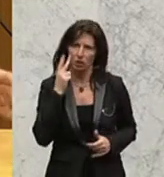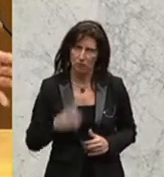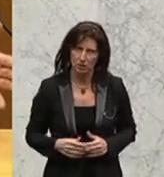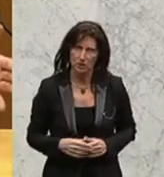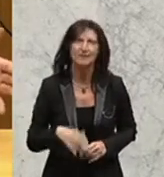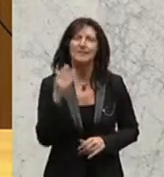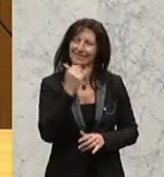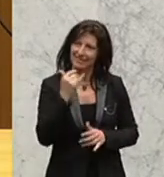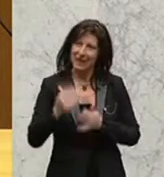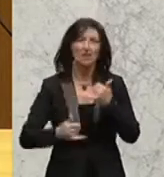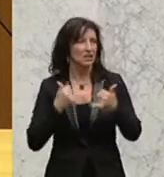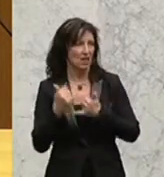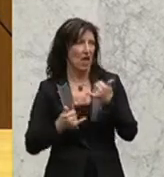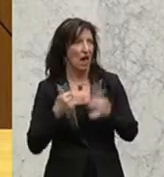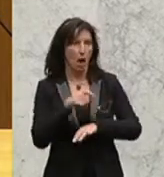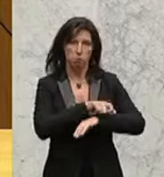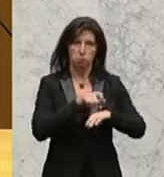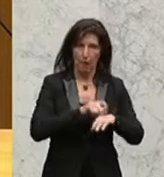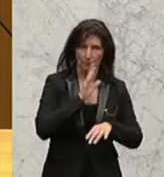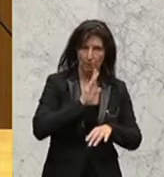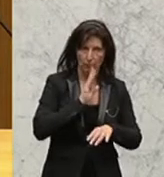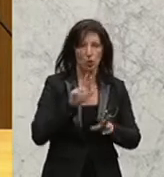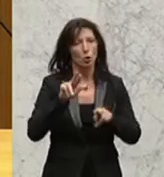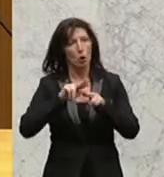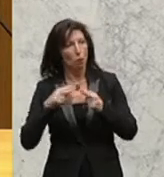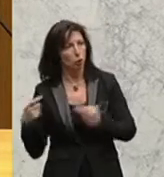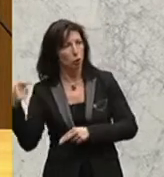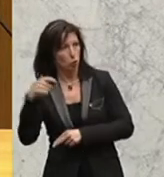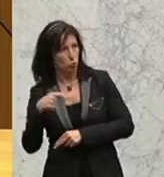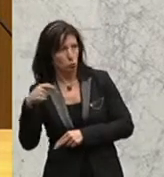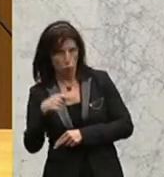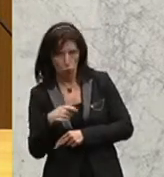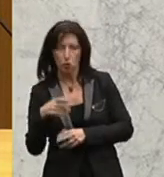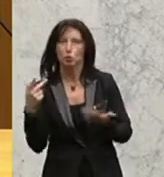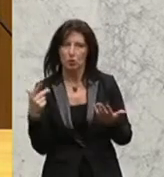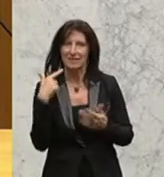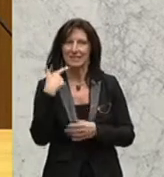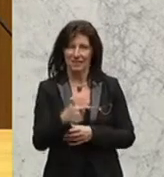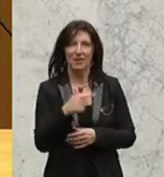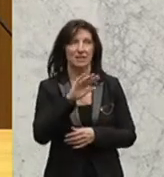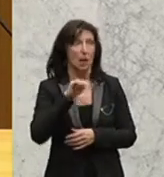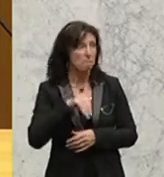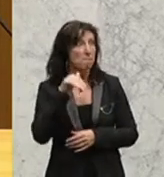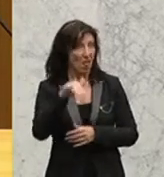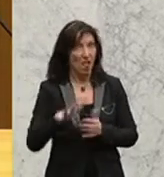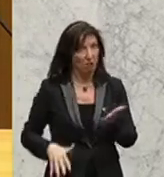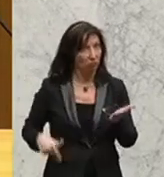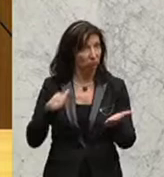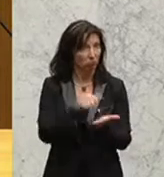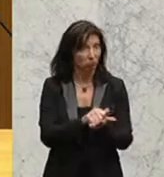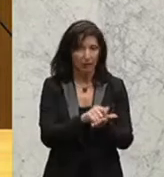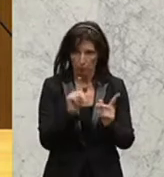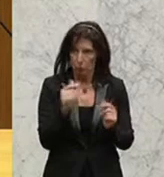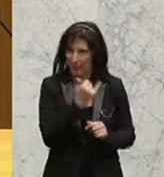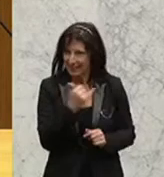Jahr Beamtenpensionen plus Bundeszuschuss zu den Sozialversicherungspensionen 20 Milliarden drauflegen. Also wir brauchen eigentlich